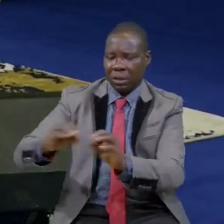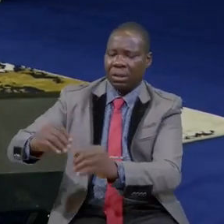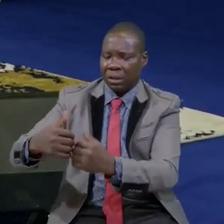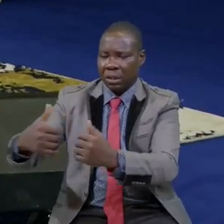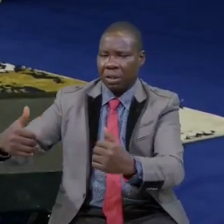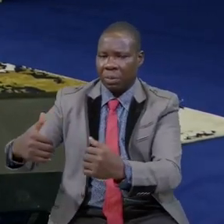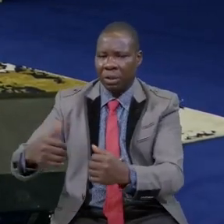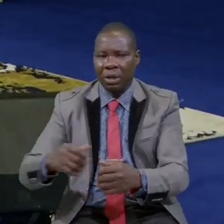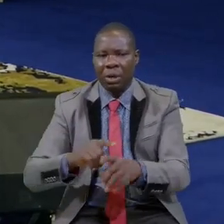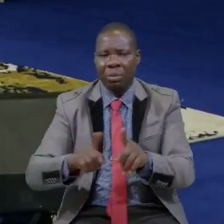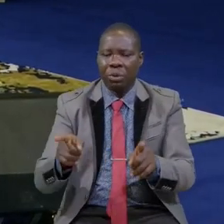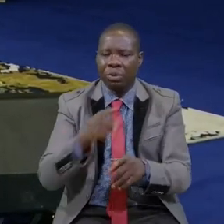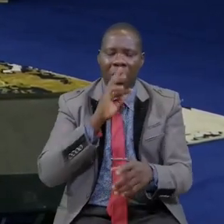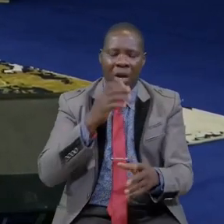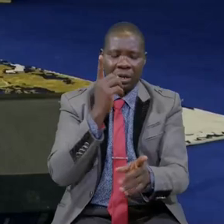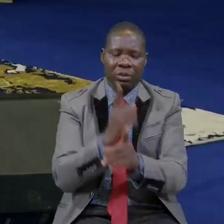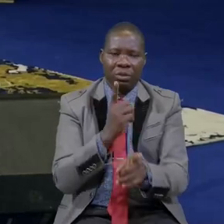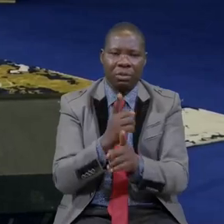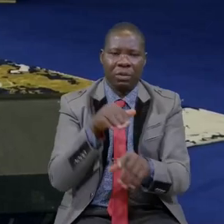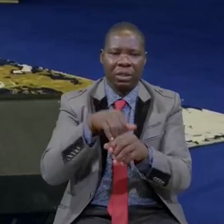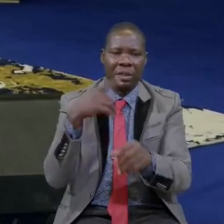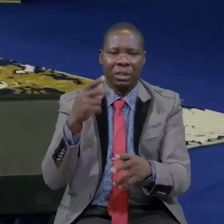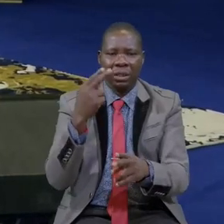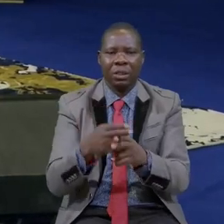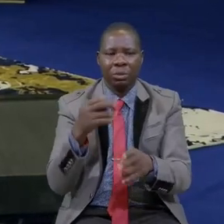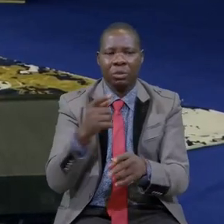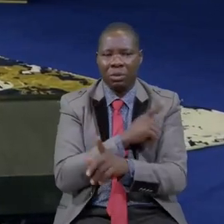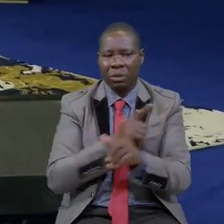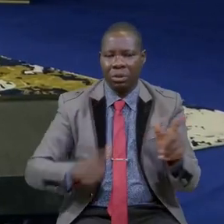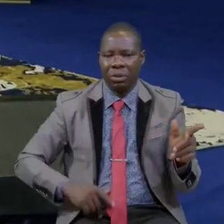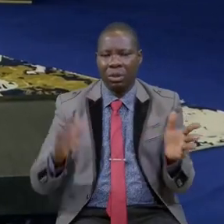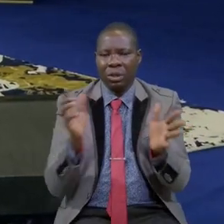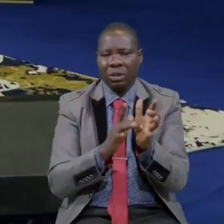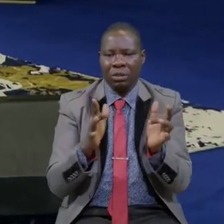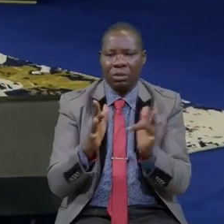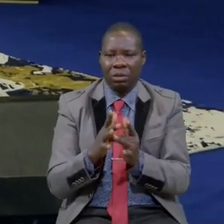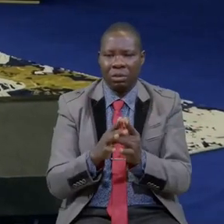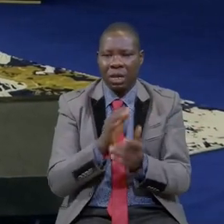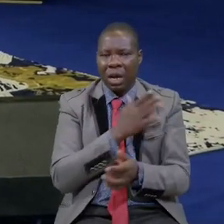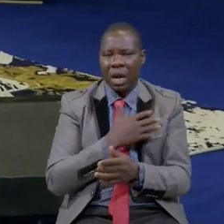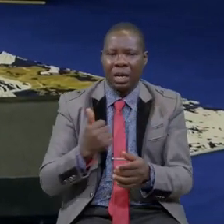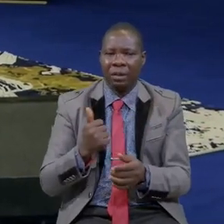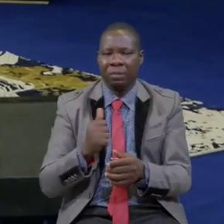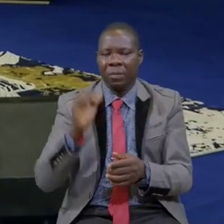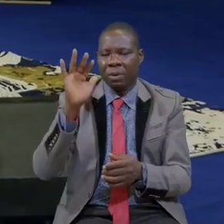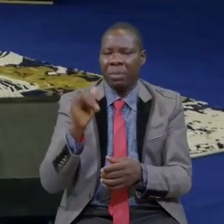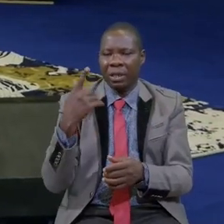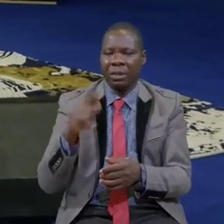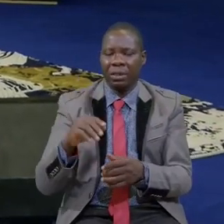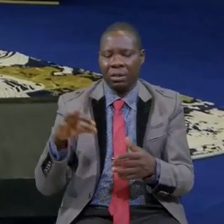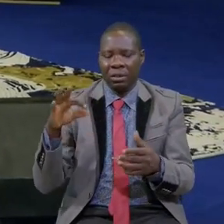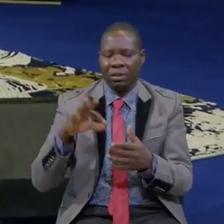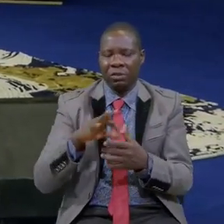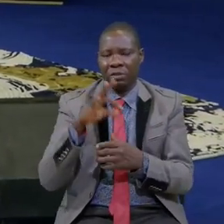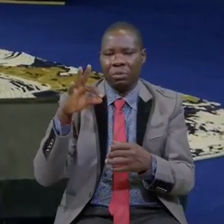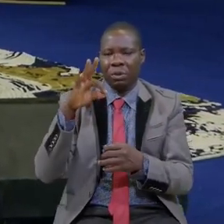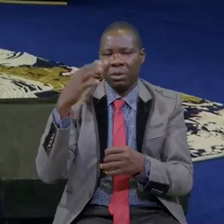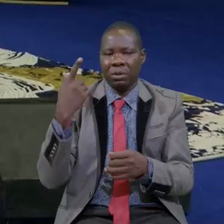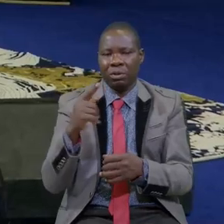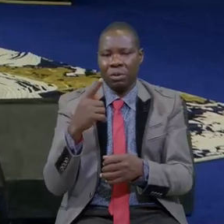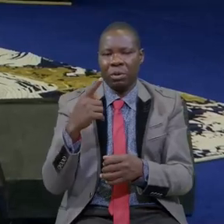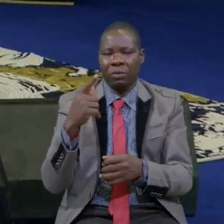été justifiés au nom du Seigneur Jésus-Christ et par l'Esprit de